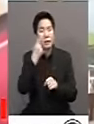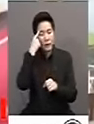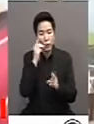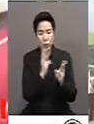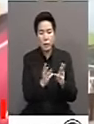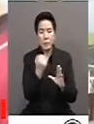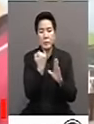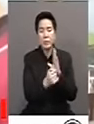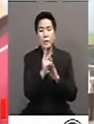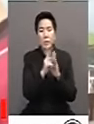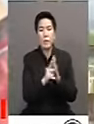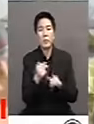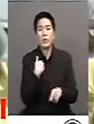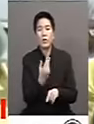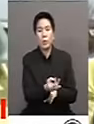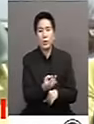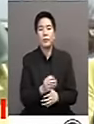นี่มันน้อยมาก